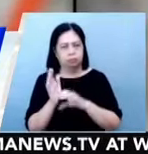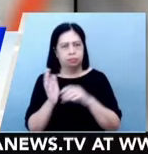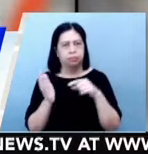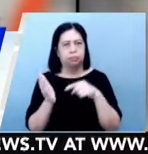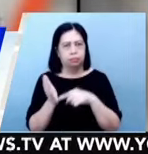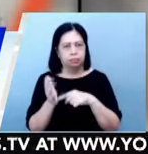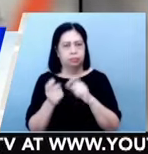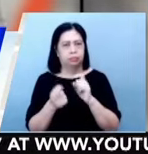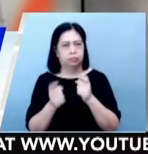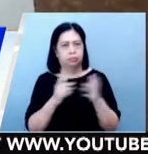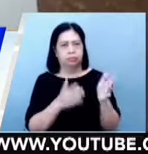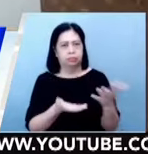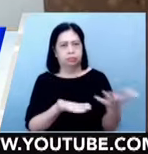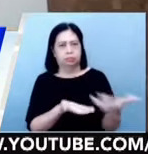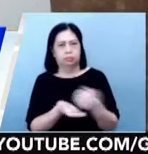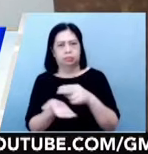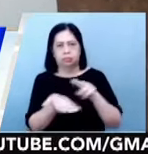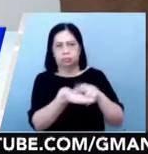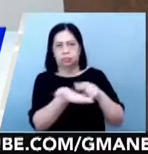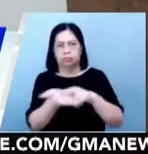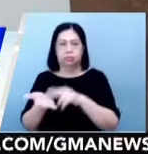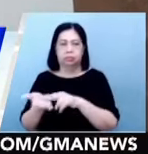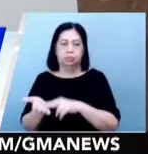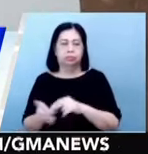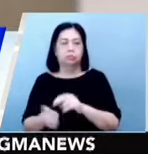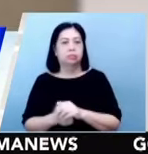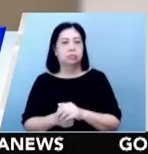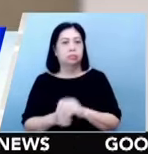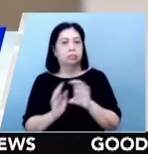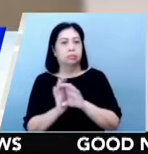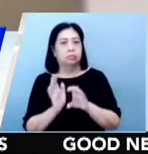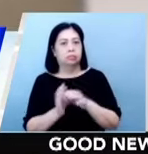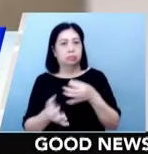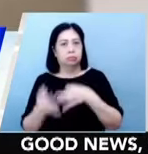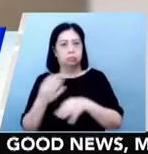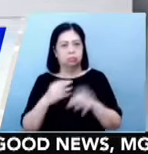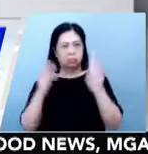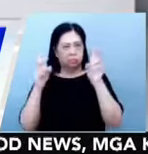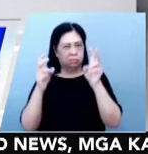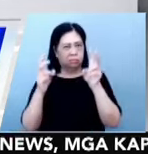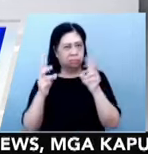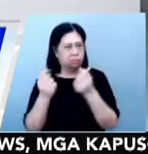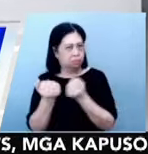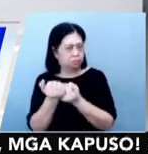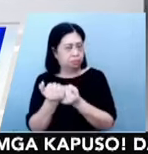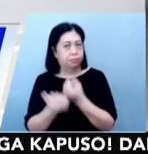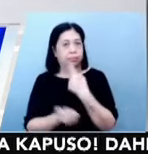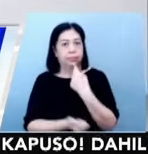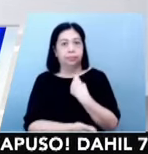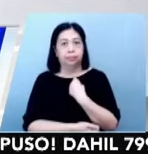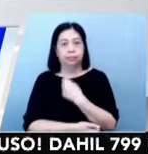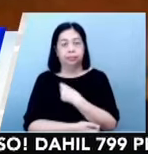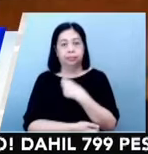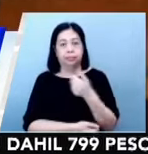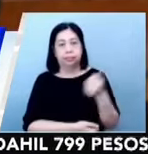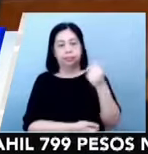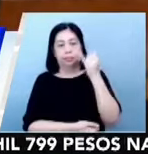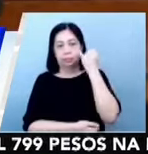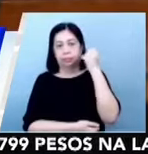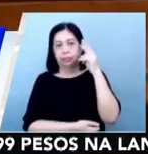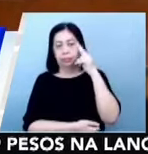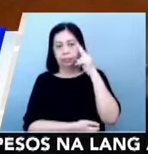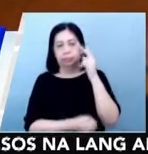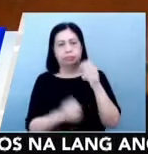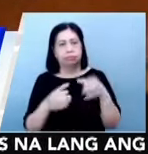umano'y pangarap ng lagda para sa charter change kapalit ng ayuda. Sabi naman ni Senate Majority Leader Joel Villanueva, united